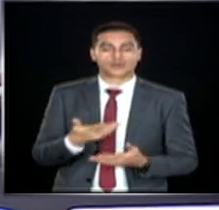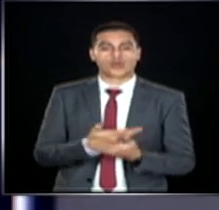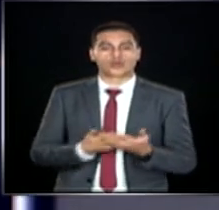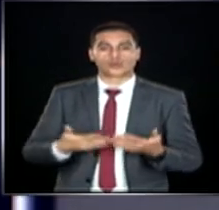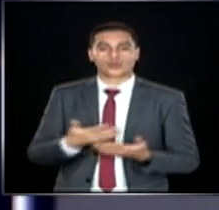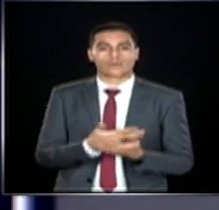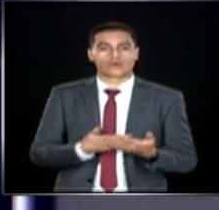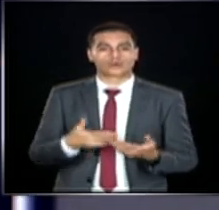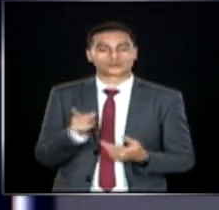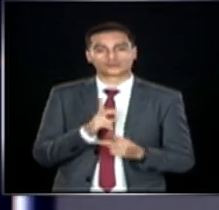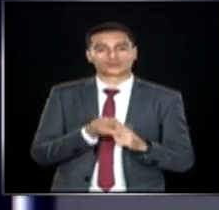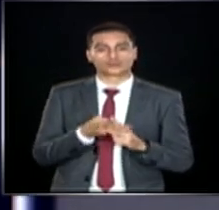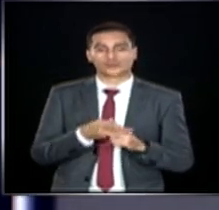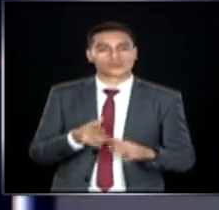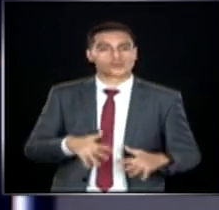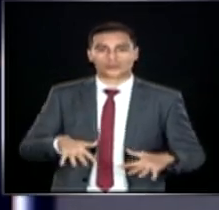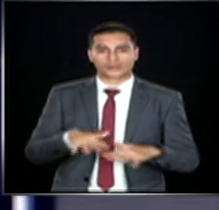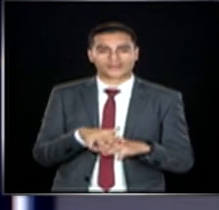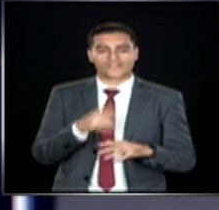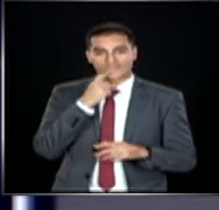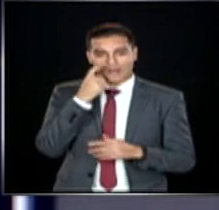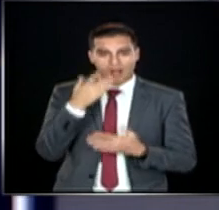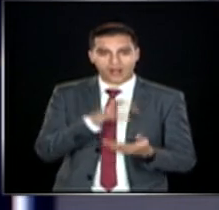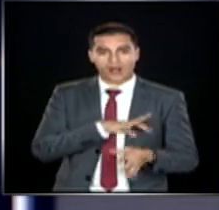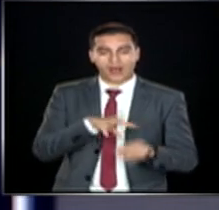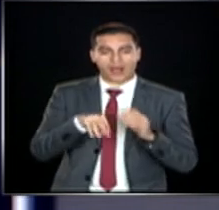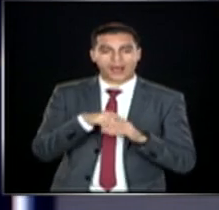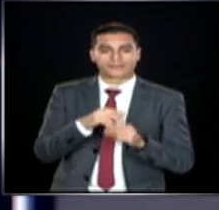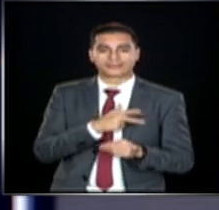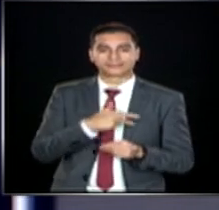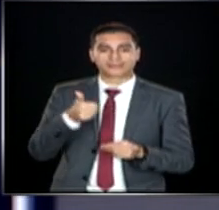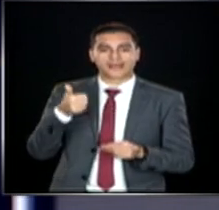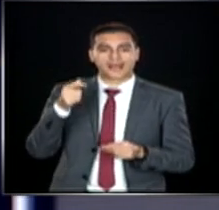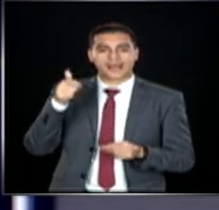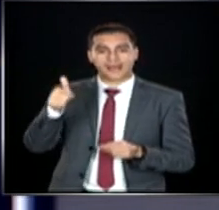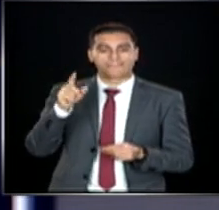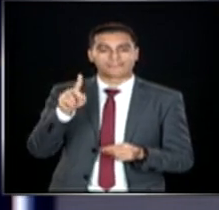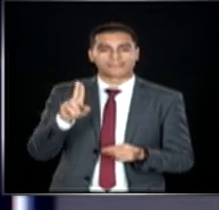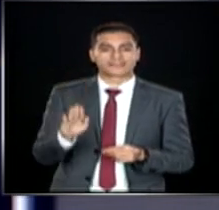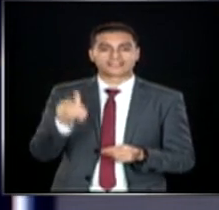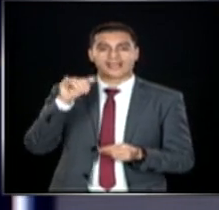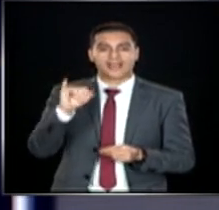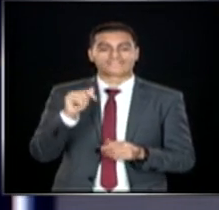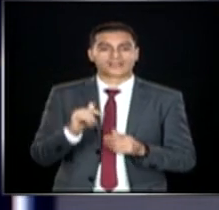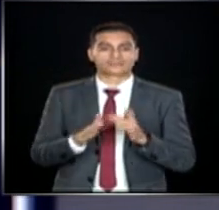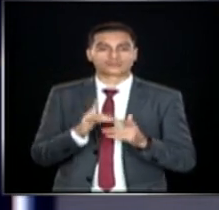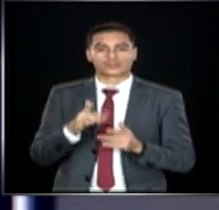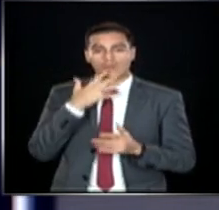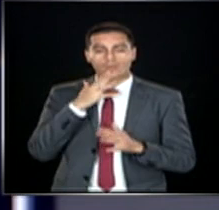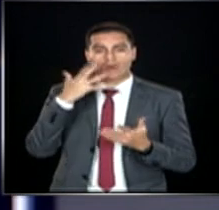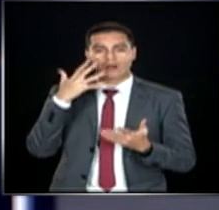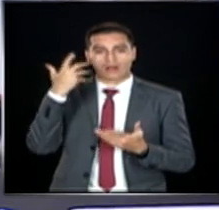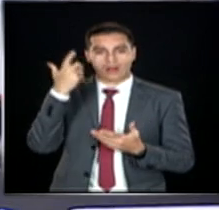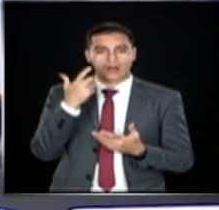الحزب جمهوري. الجمهوري. فنانة راحلة قامت بدور ابتسام في مسلسل وجه القمر، فمن هي؟ فاتن